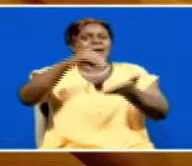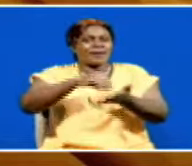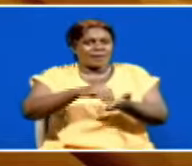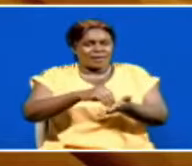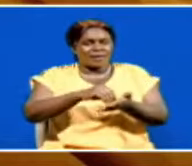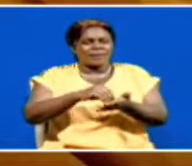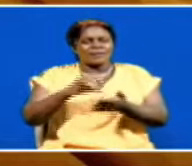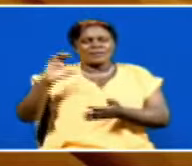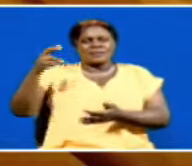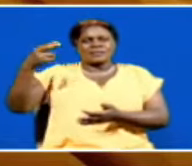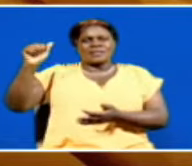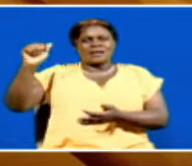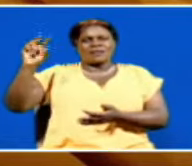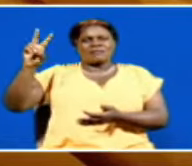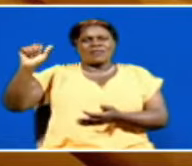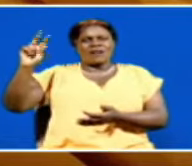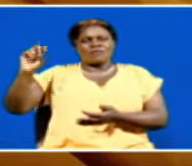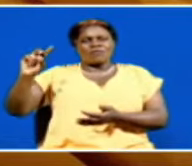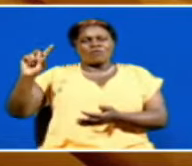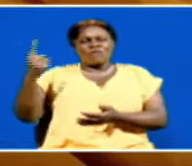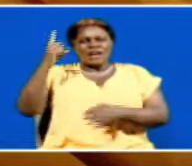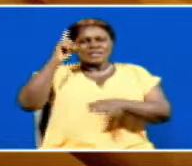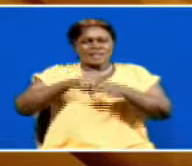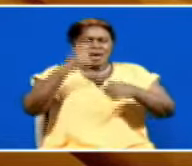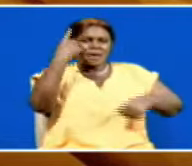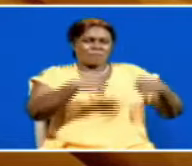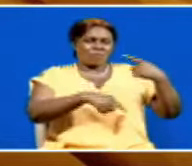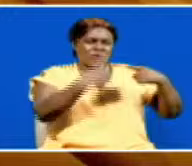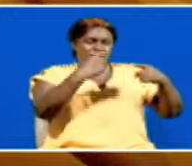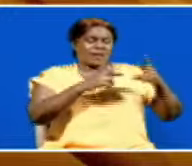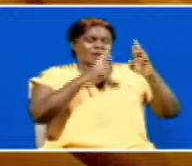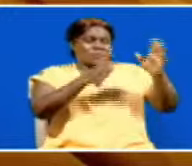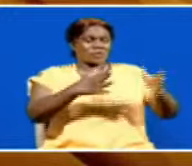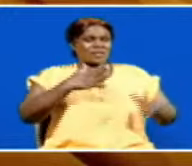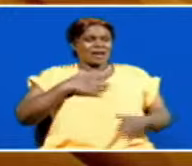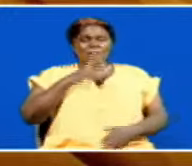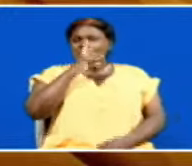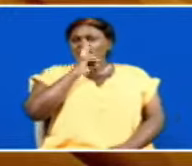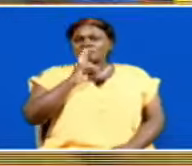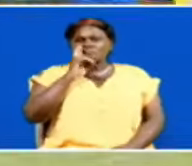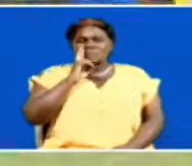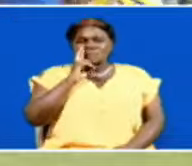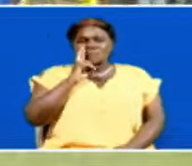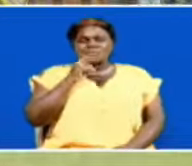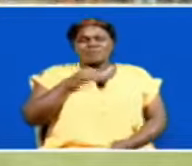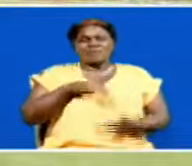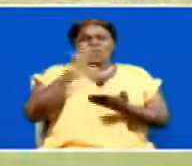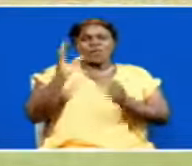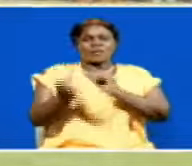huku Chavavo wakishinda kwa mara ya kwanza. F Mogire na maelezo zaidi.